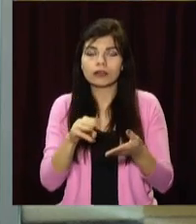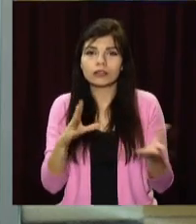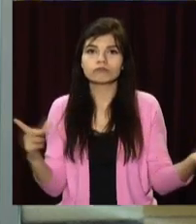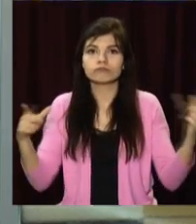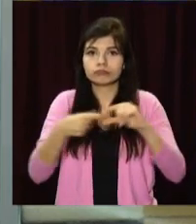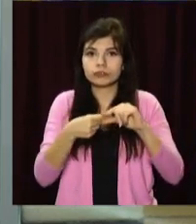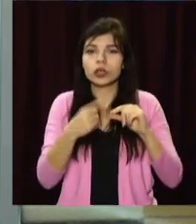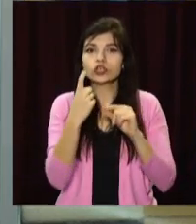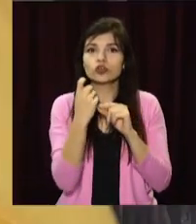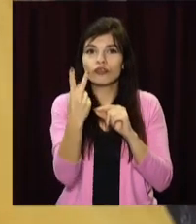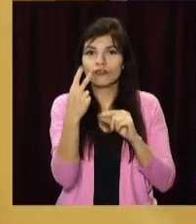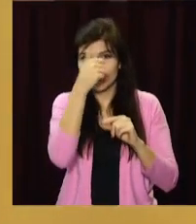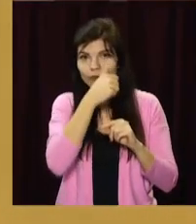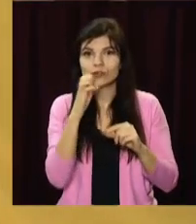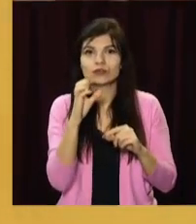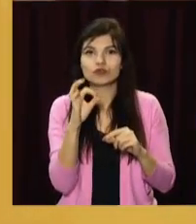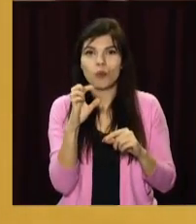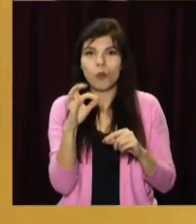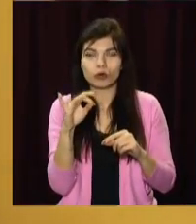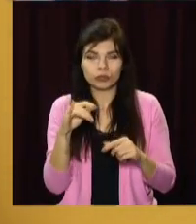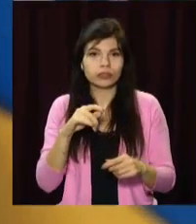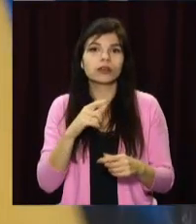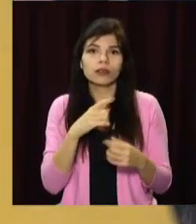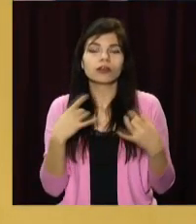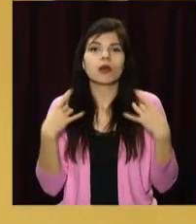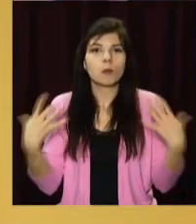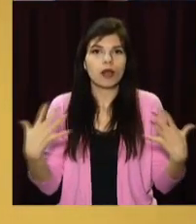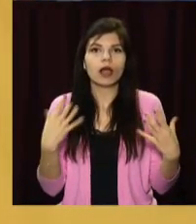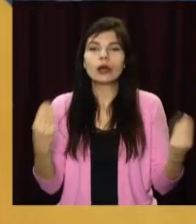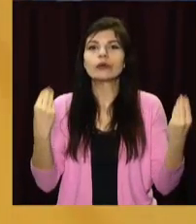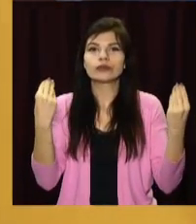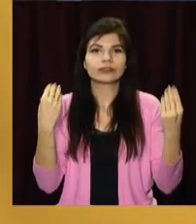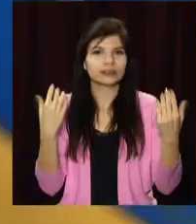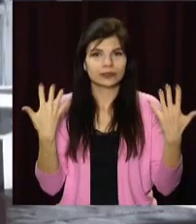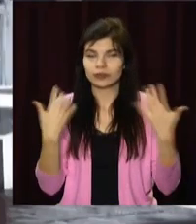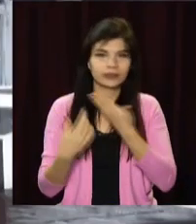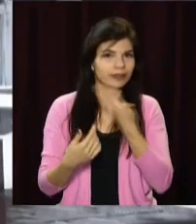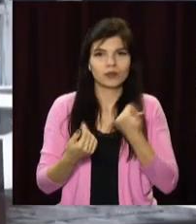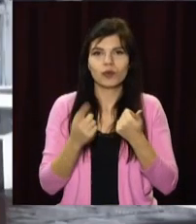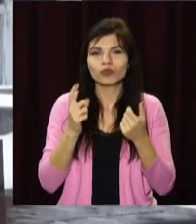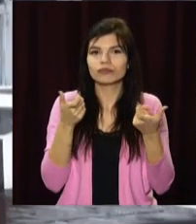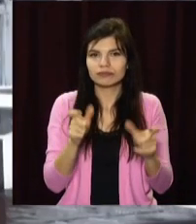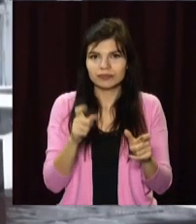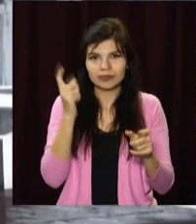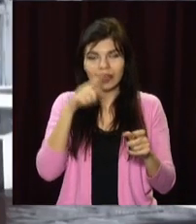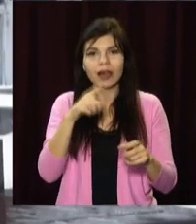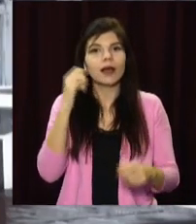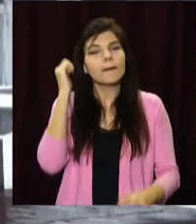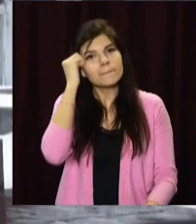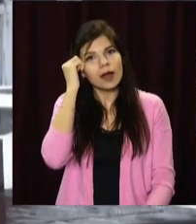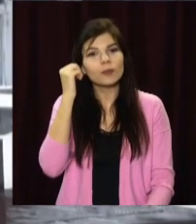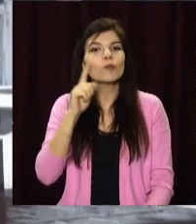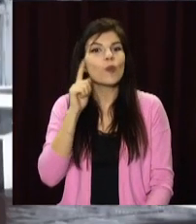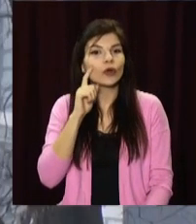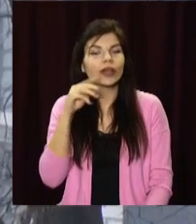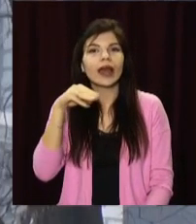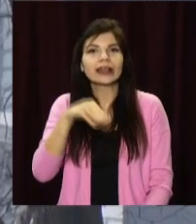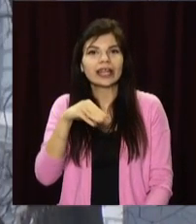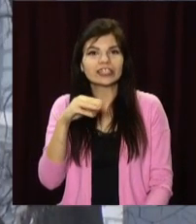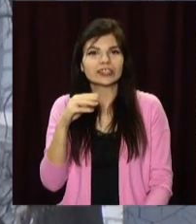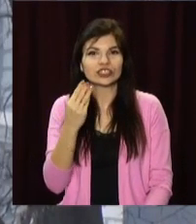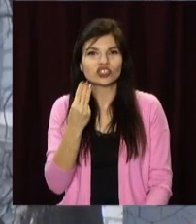республіки, Українська та Західноукраїнська, підписали акт злуки. 102-гу річницю Соборності святкують без урочистостей через карантинні